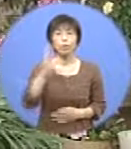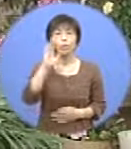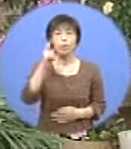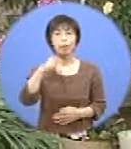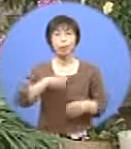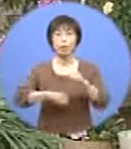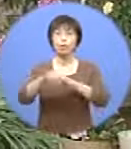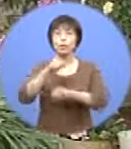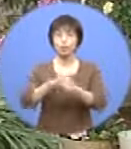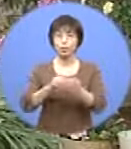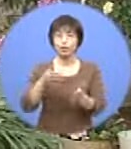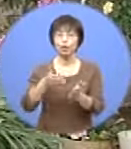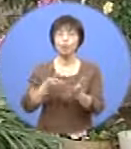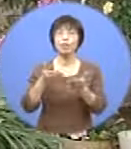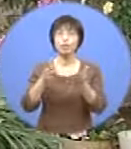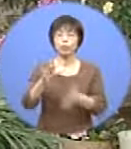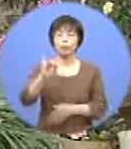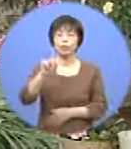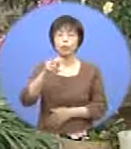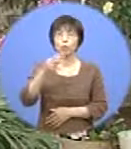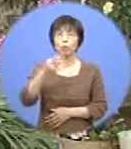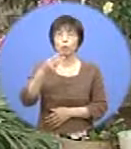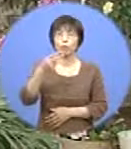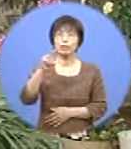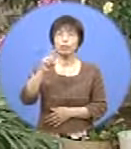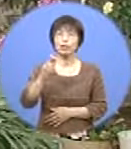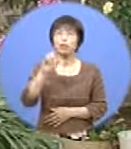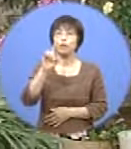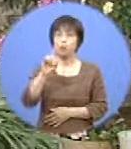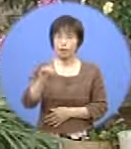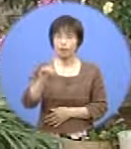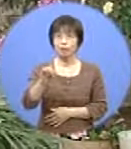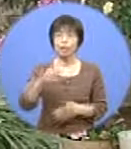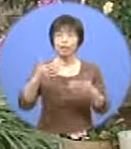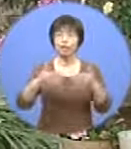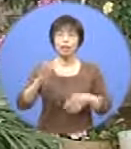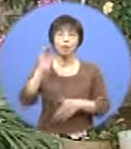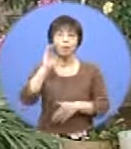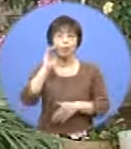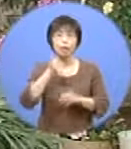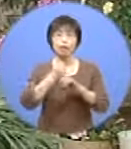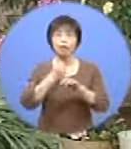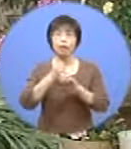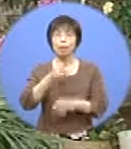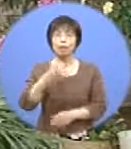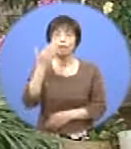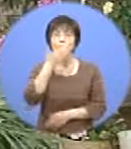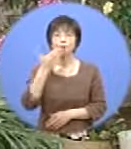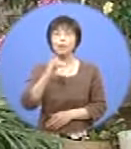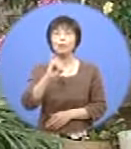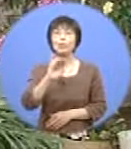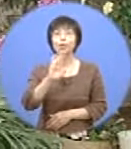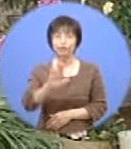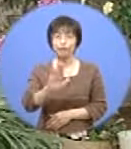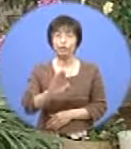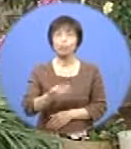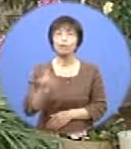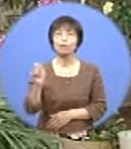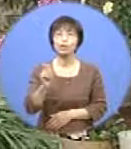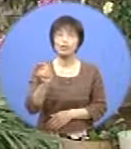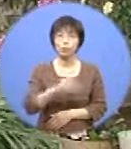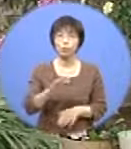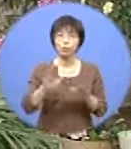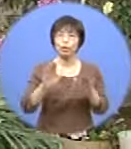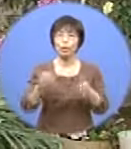和歌山県の取り組みをお伝えする紀の国21、テレビ和歌山アナウンサーの佐藤瑞穂です。それでは早速